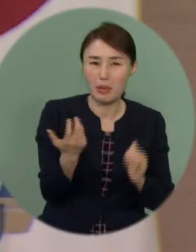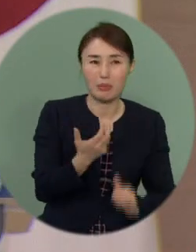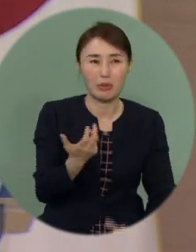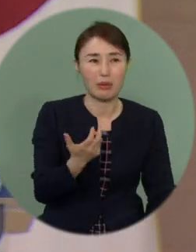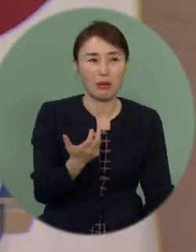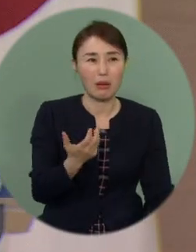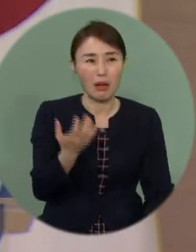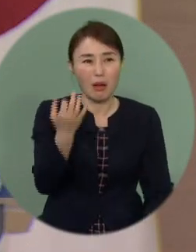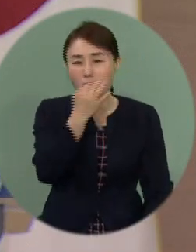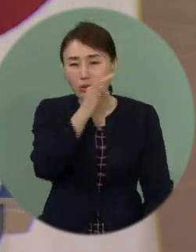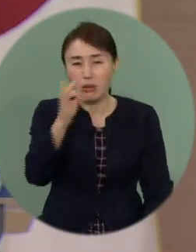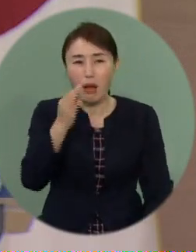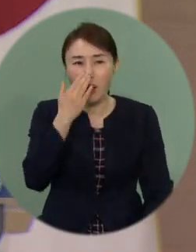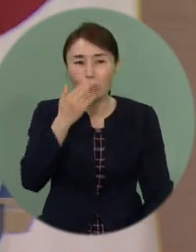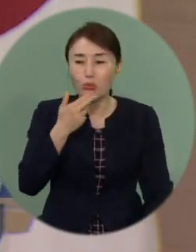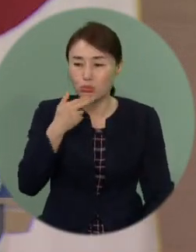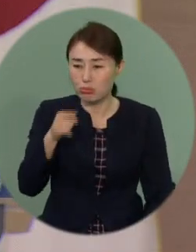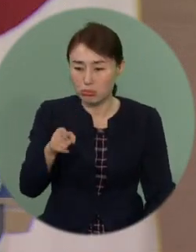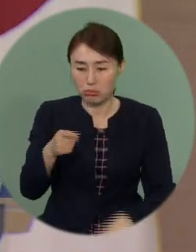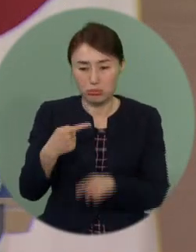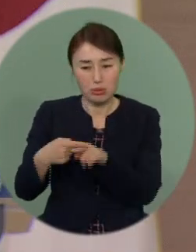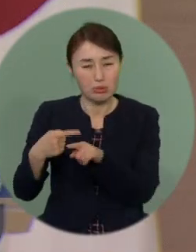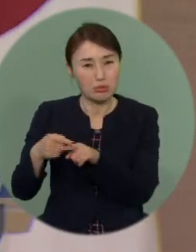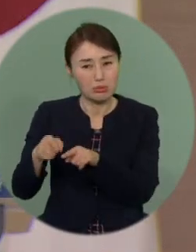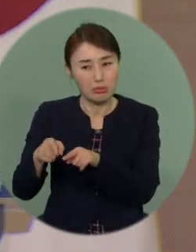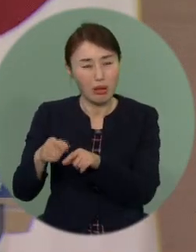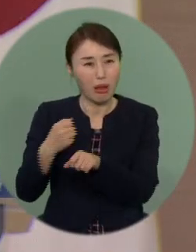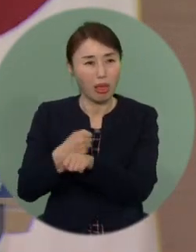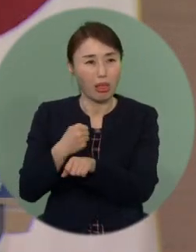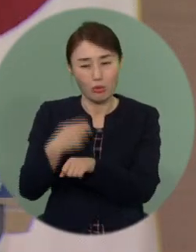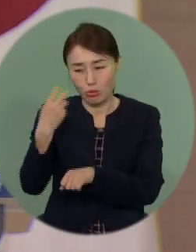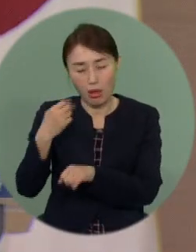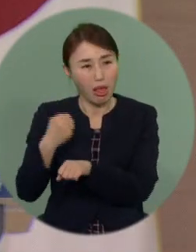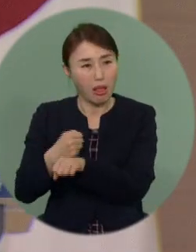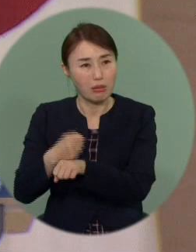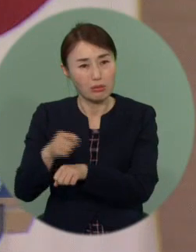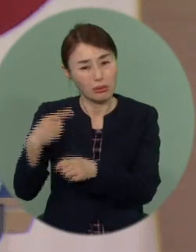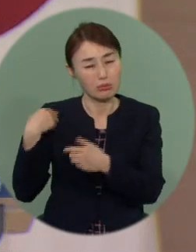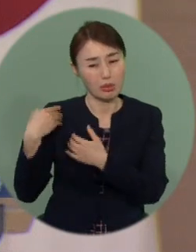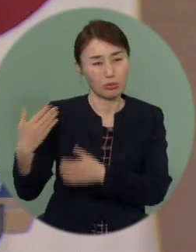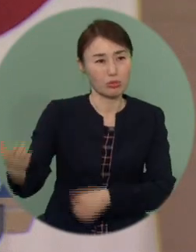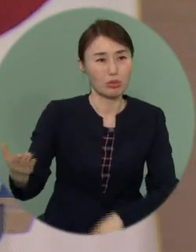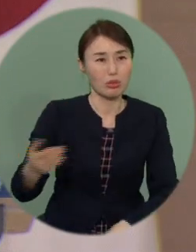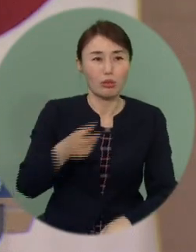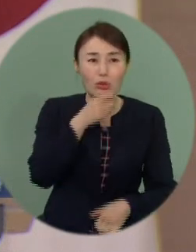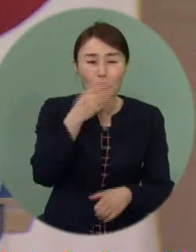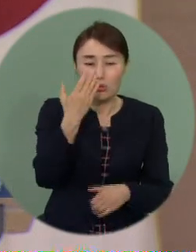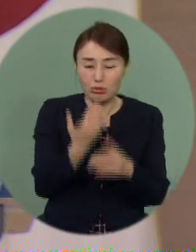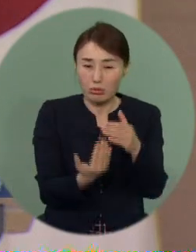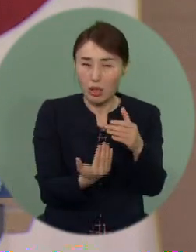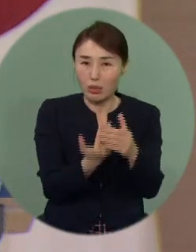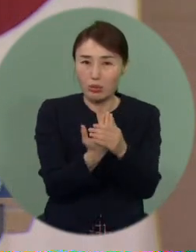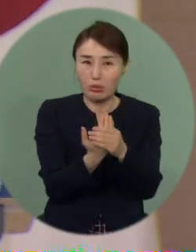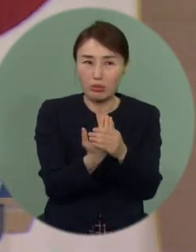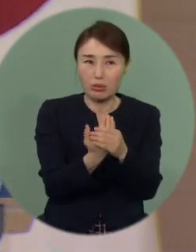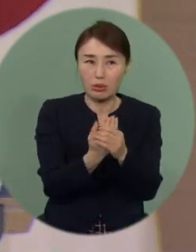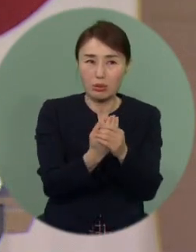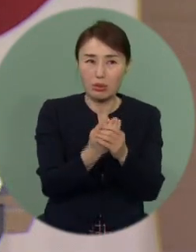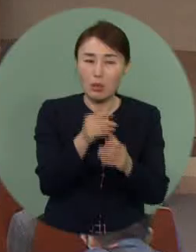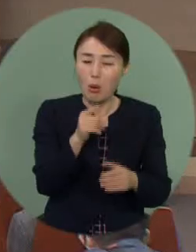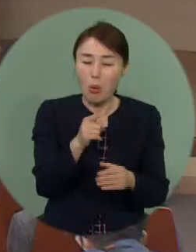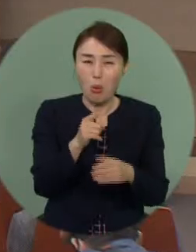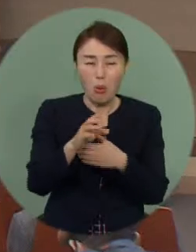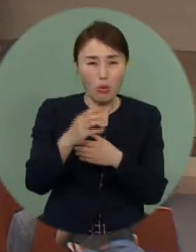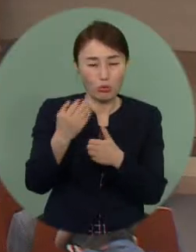인정할 수 없는 사람들이 다 들어가 있습니다 그대로 놔두면여 반란 사